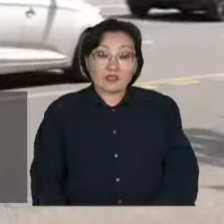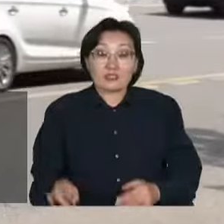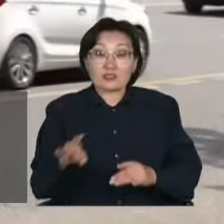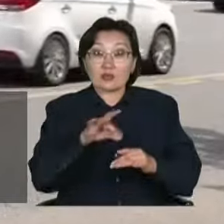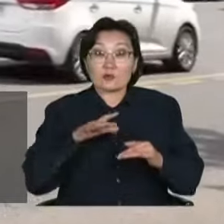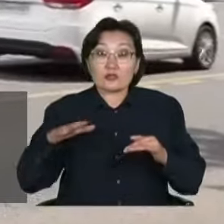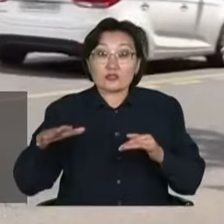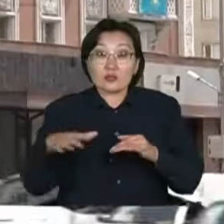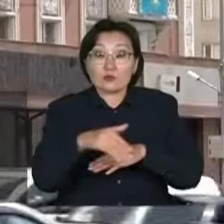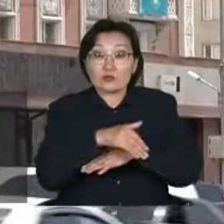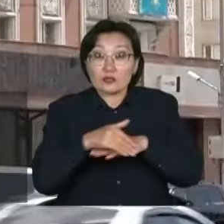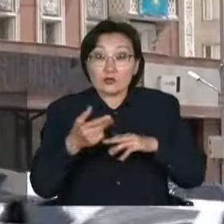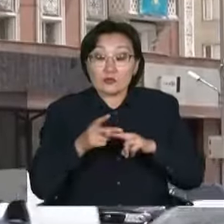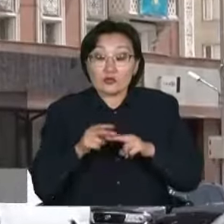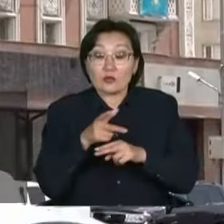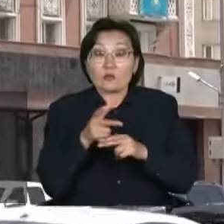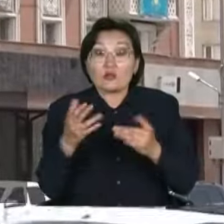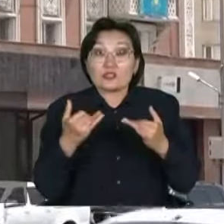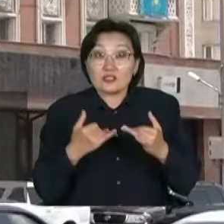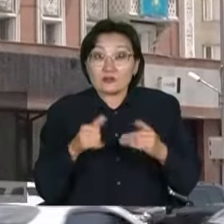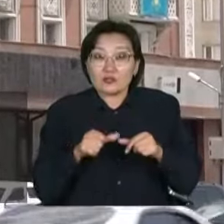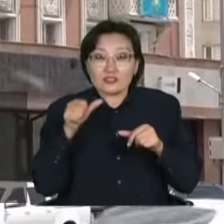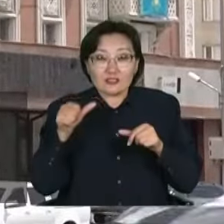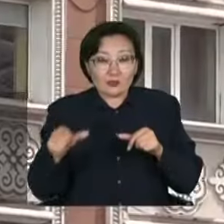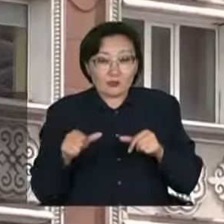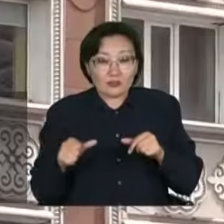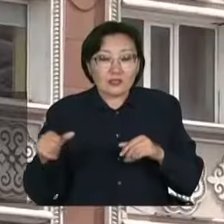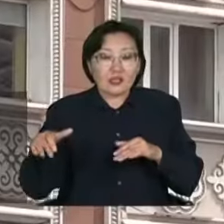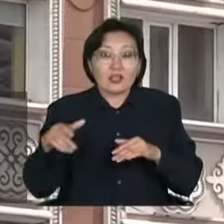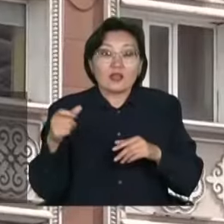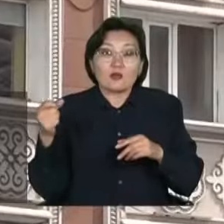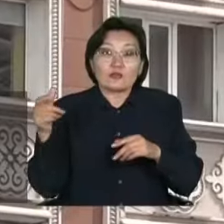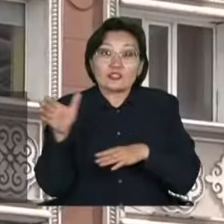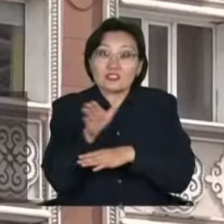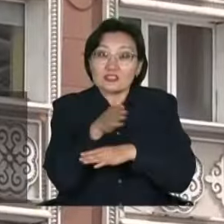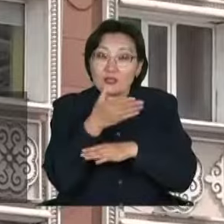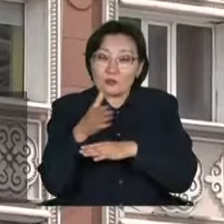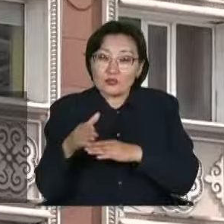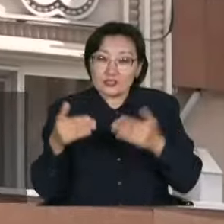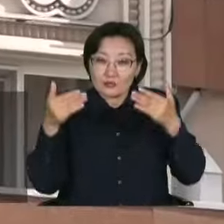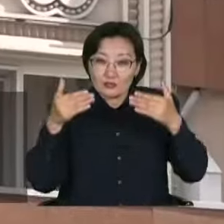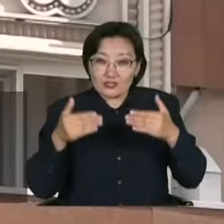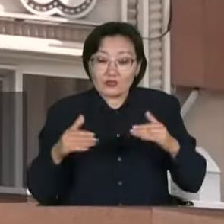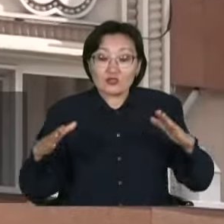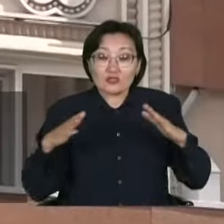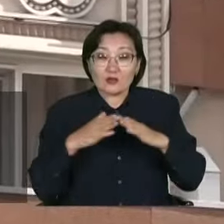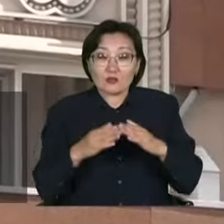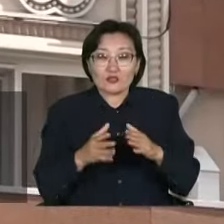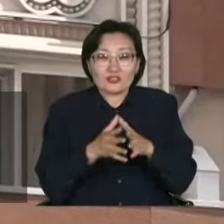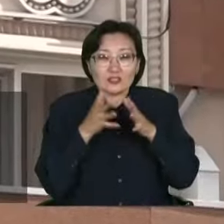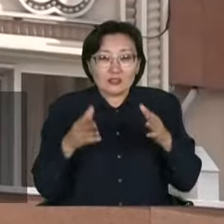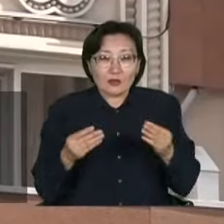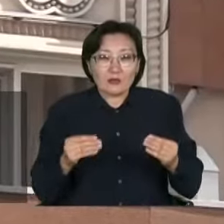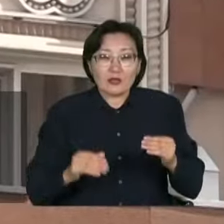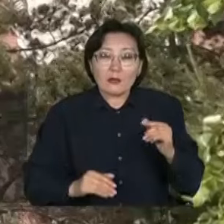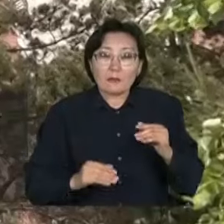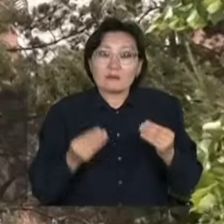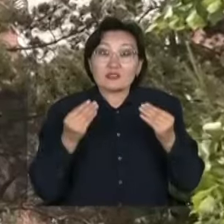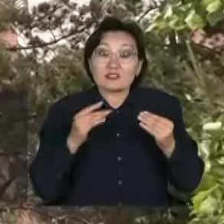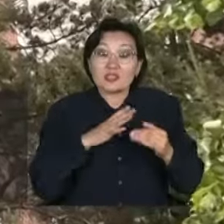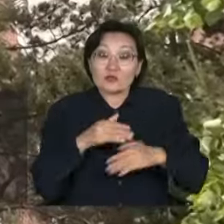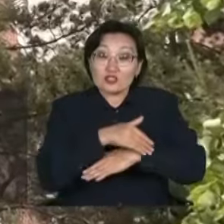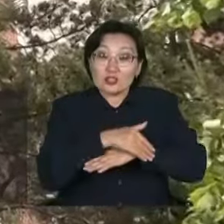Республика даңғылы бойындағы бұл көрініс бүгін тіптен ерекше. Аспан түстес көк байрақтың кербез келбеті зәулім үйлерді одан сайын биіктете түскендей.